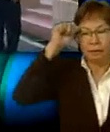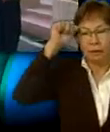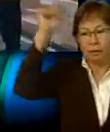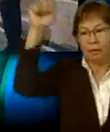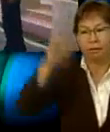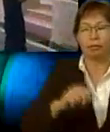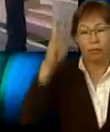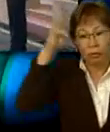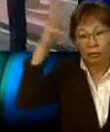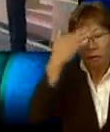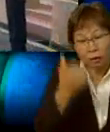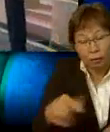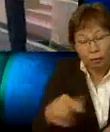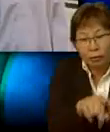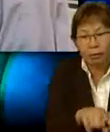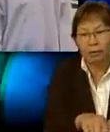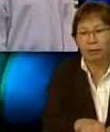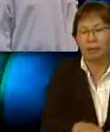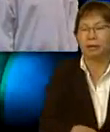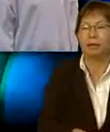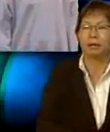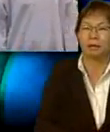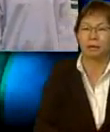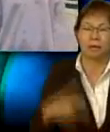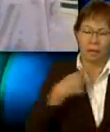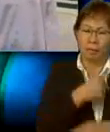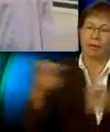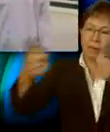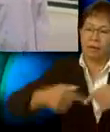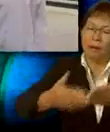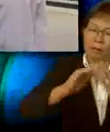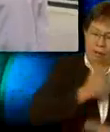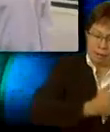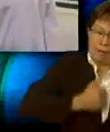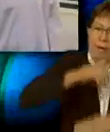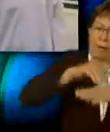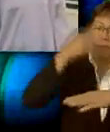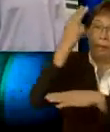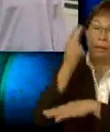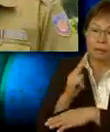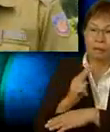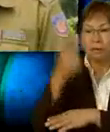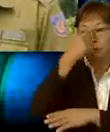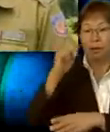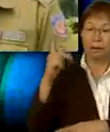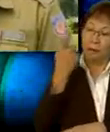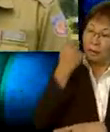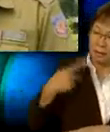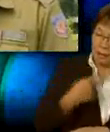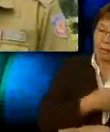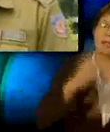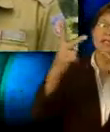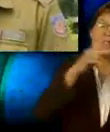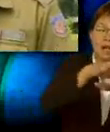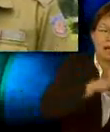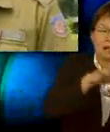Assalamualaikum Pak Cik. Oh, waalaikumsalam. Nak pergi mana ni? Tak ada ke mana. Kami datang nak minta maaf kepada Pak Cik. Sebab tadi kami